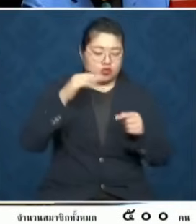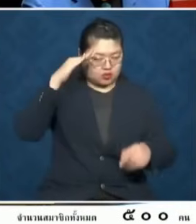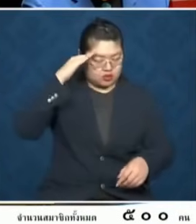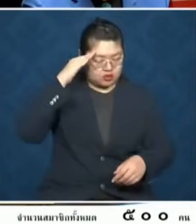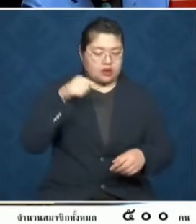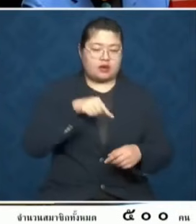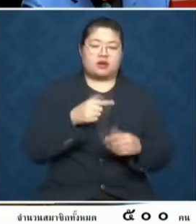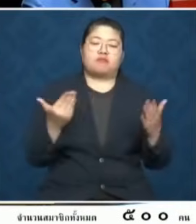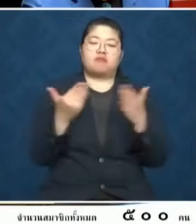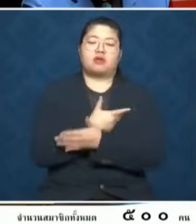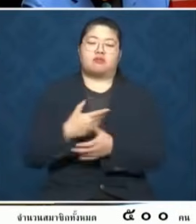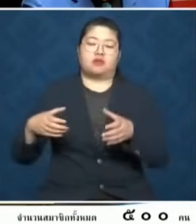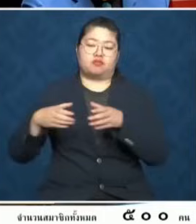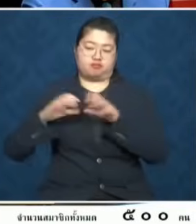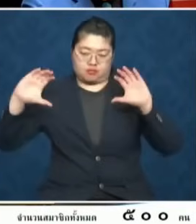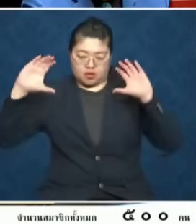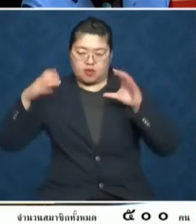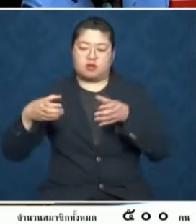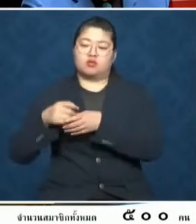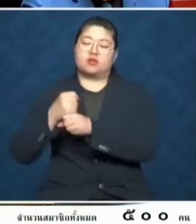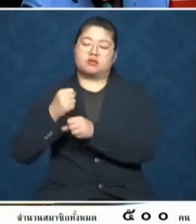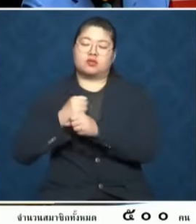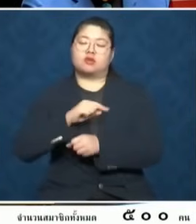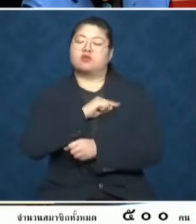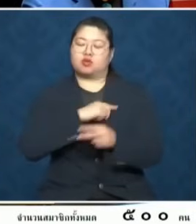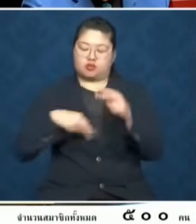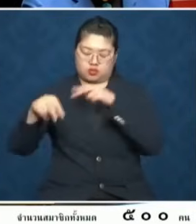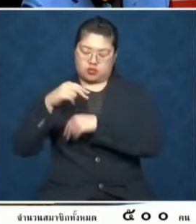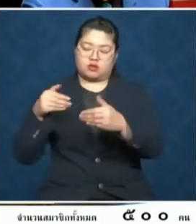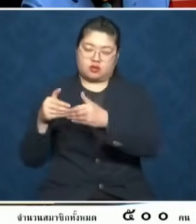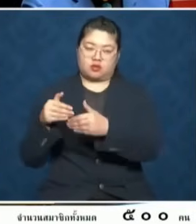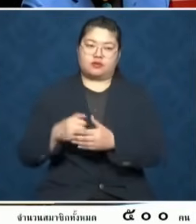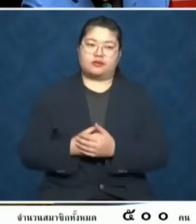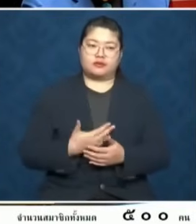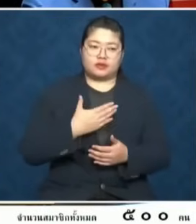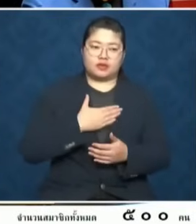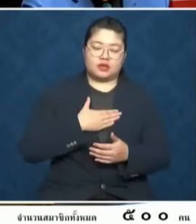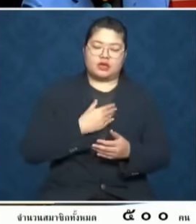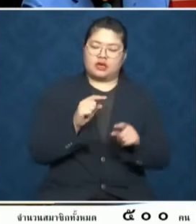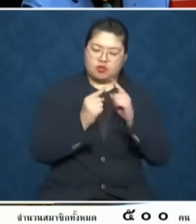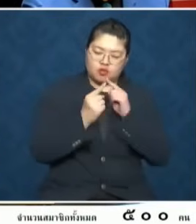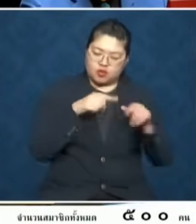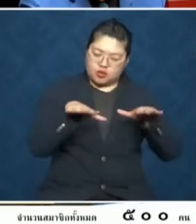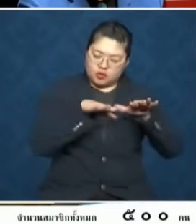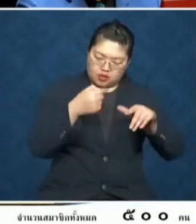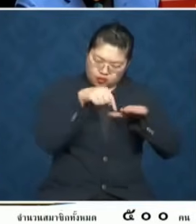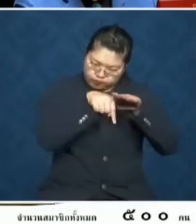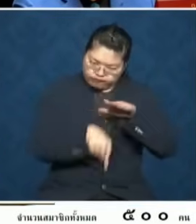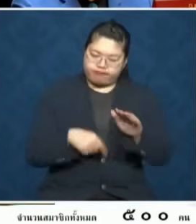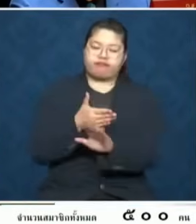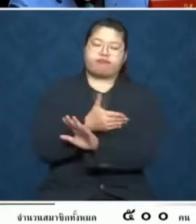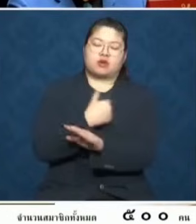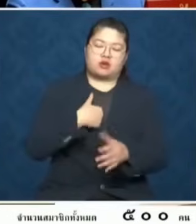อยู่ในความดูแลของรัฐบาลและหน่วยงานที่เกี่ยวข้องด้วยค่ะท่านประธานคะก่อนที่ดิฉันจะลงรายละเอียดว่าทำไมสภาผู้แทน